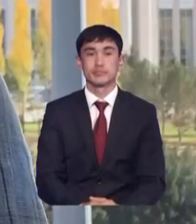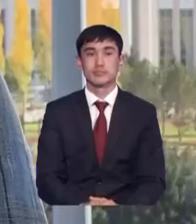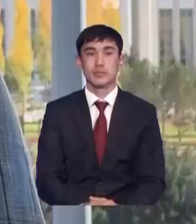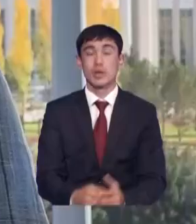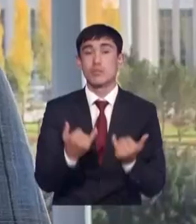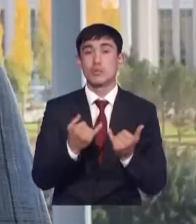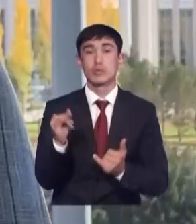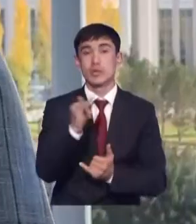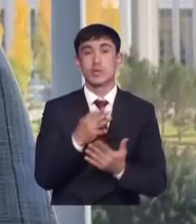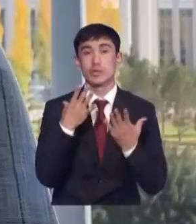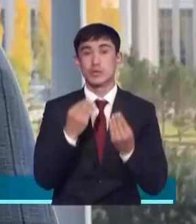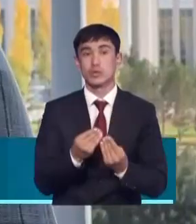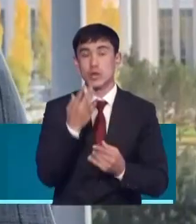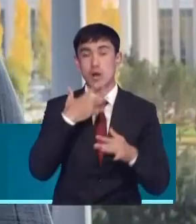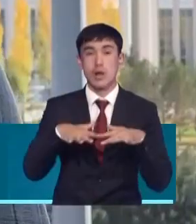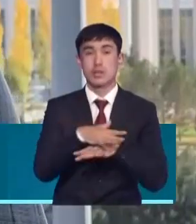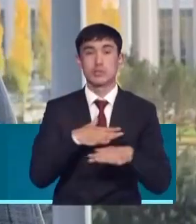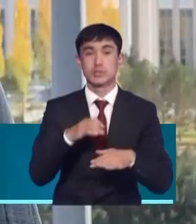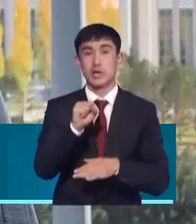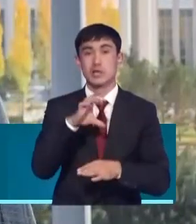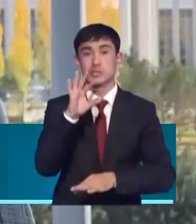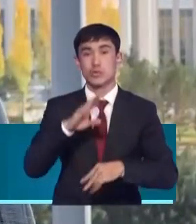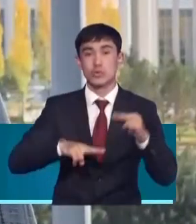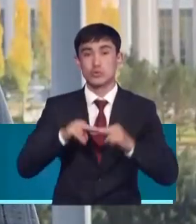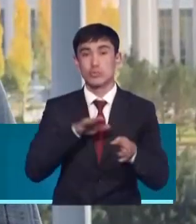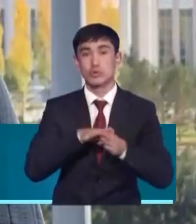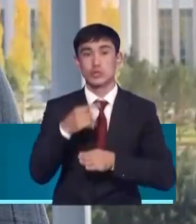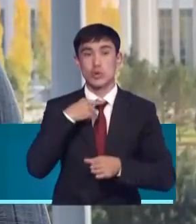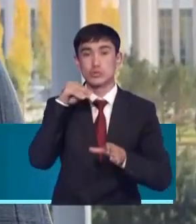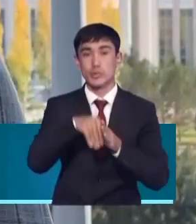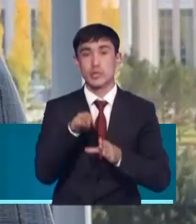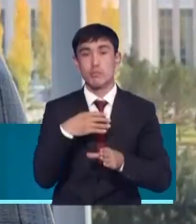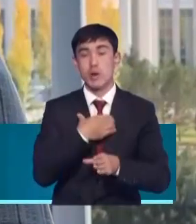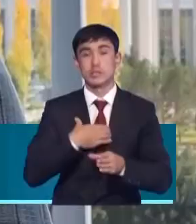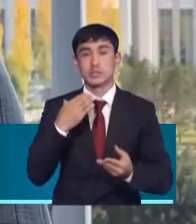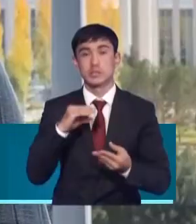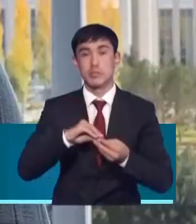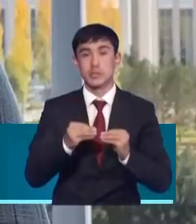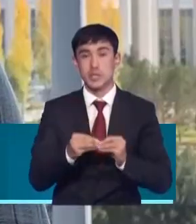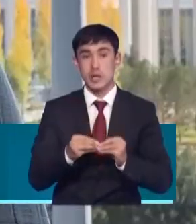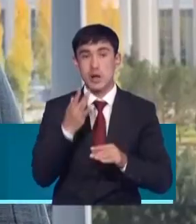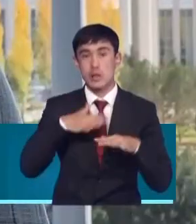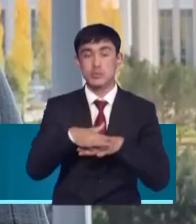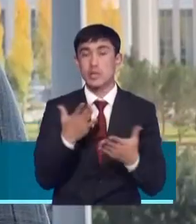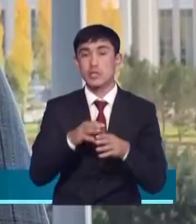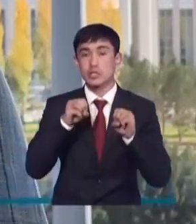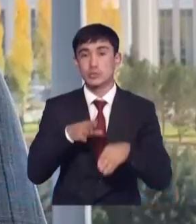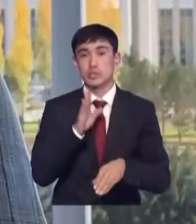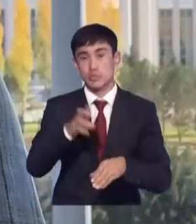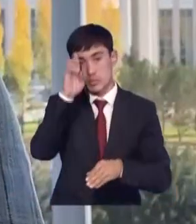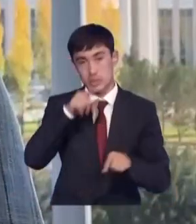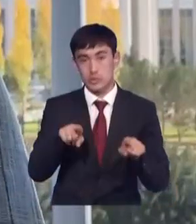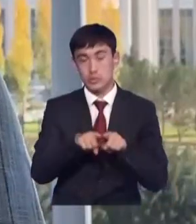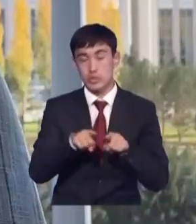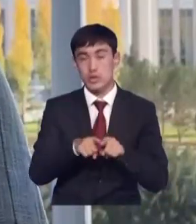Бүгін тарихи күн. Халқымыз АЭС құрылысы бойынша дауыс береді. Маңызды мәселе, халқымыз қандай шешім қабылдаса,